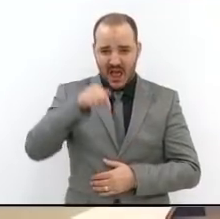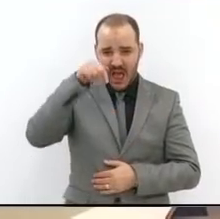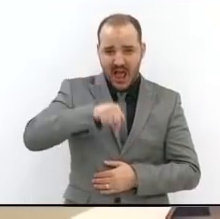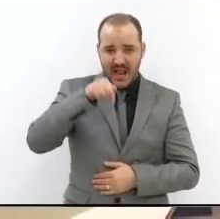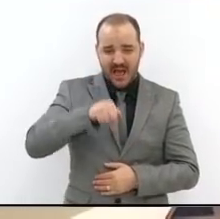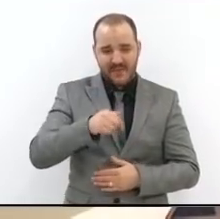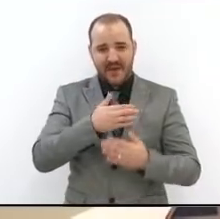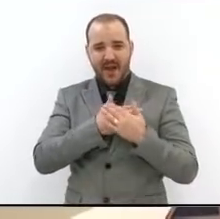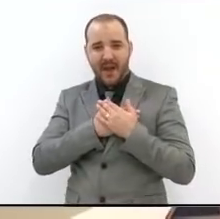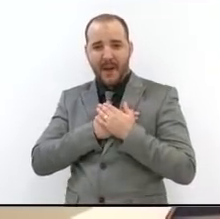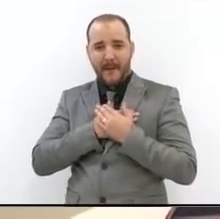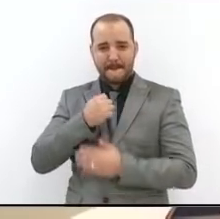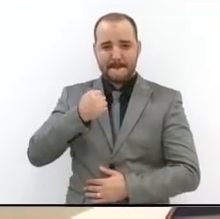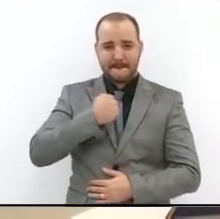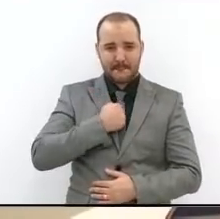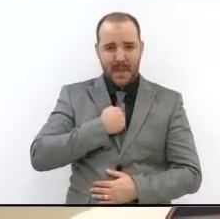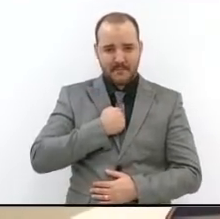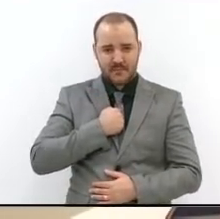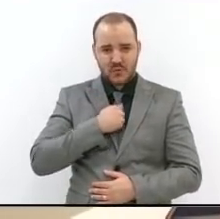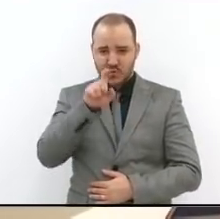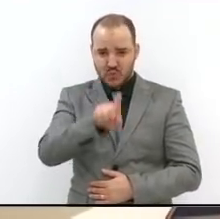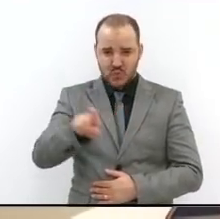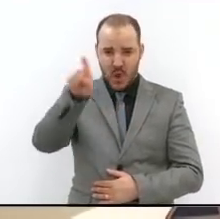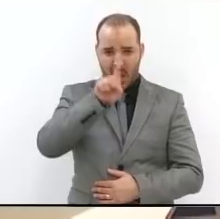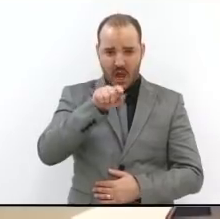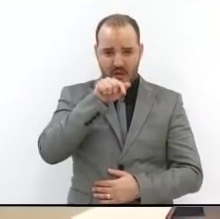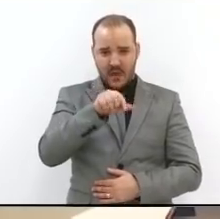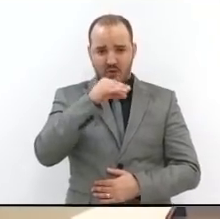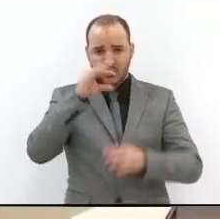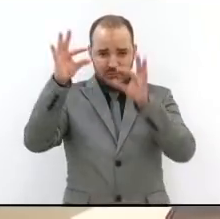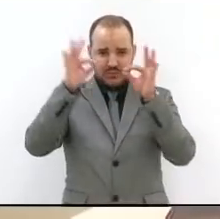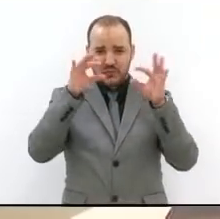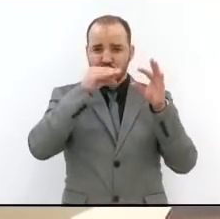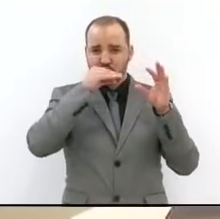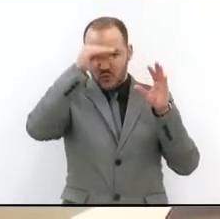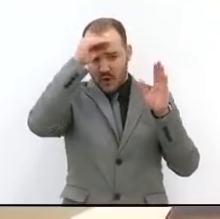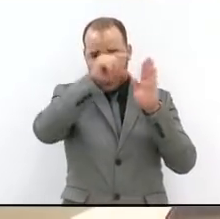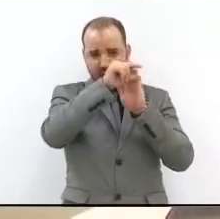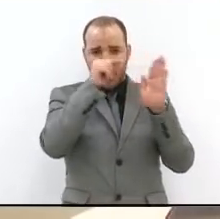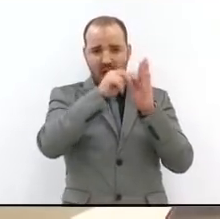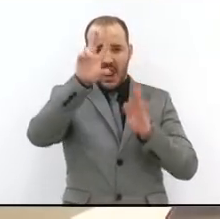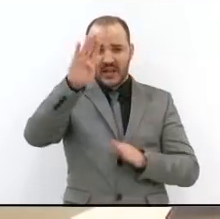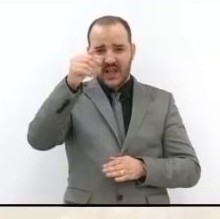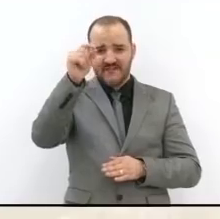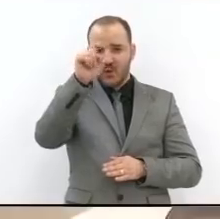أن نعرف ماذا استفدنا من السورة الكريمة من سورة الكافرين.